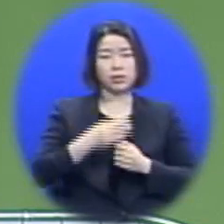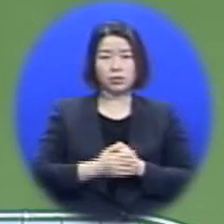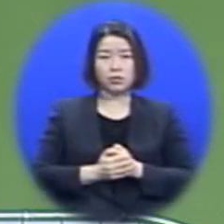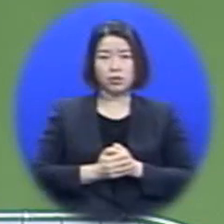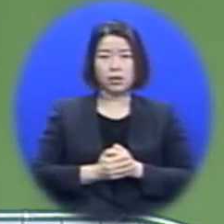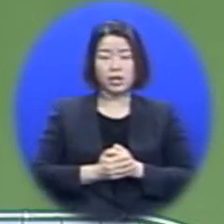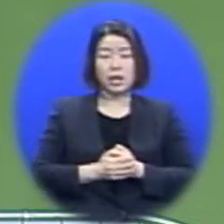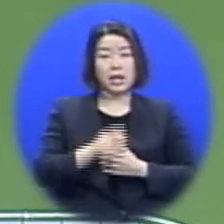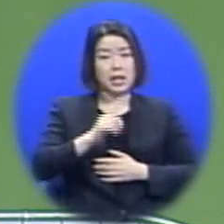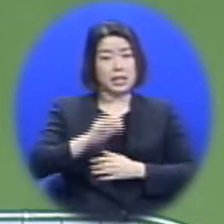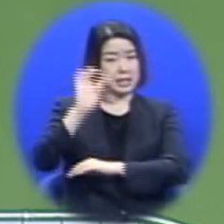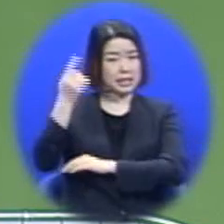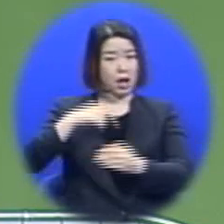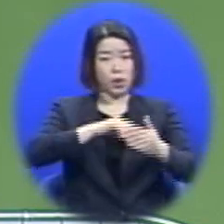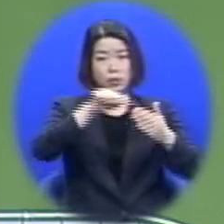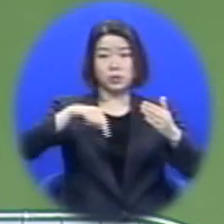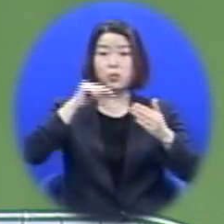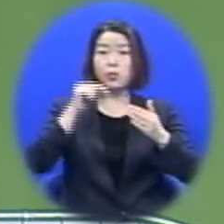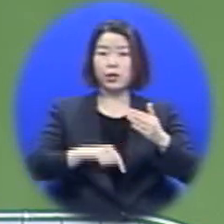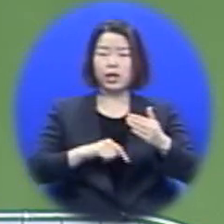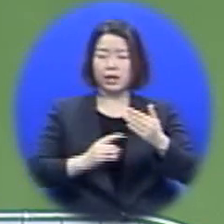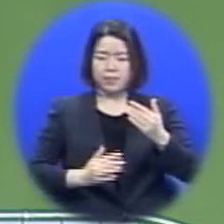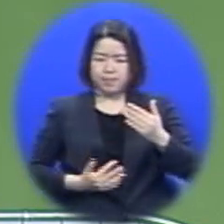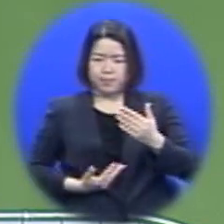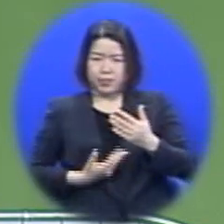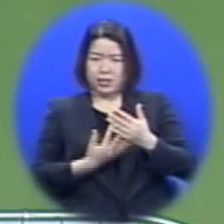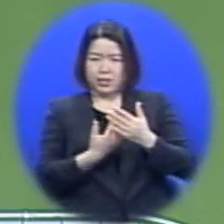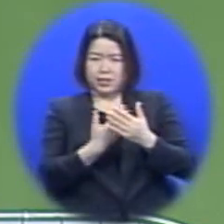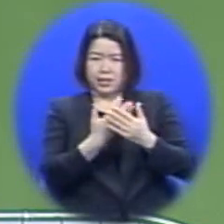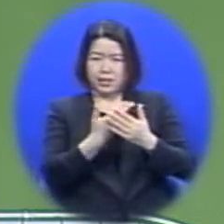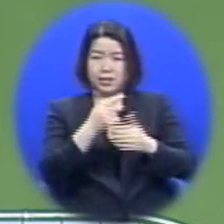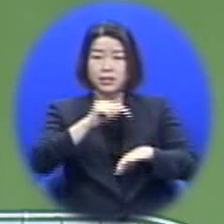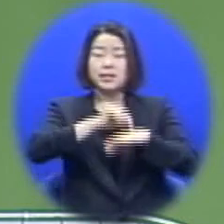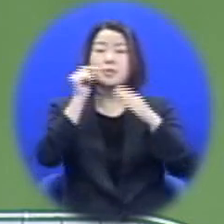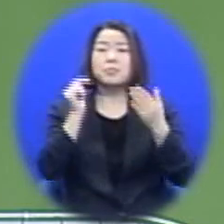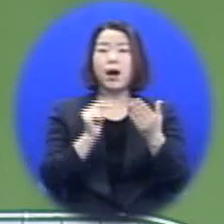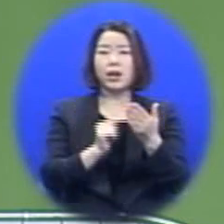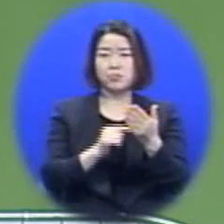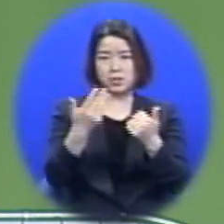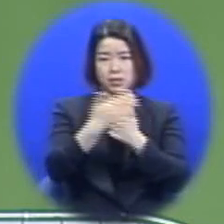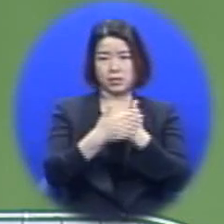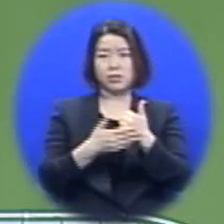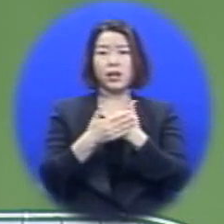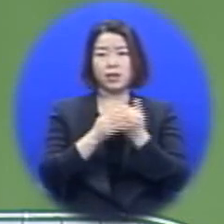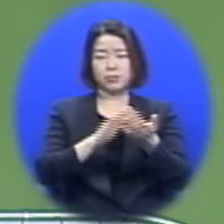여러분, 이 다윗 속에 일어나는 이 마음이 이게 은혜예요.